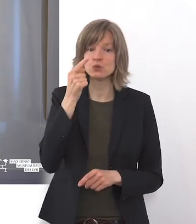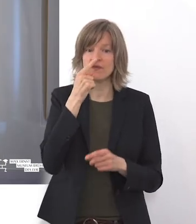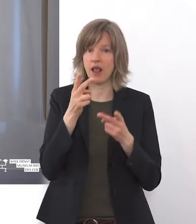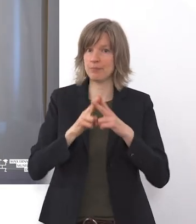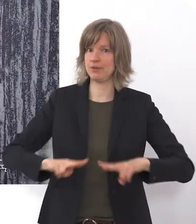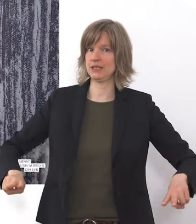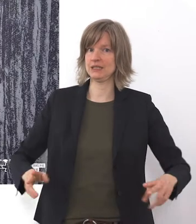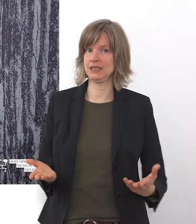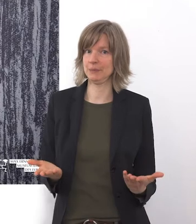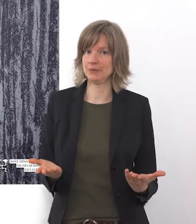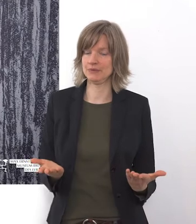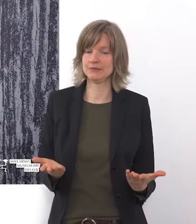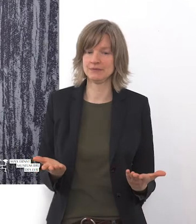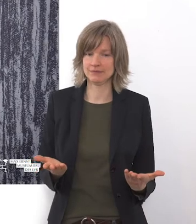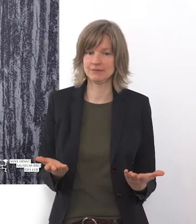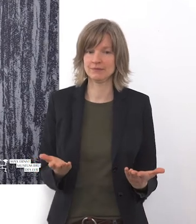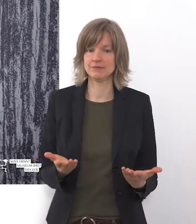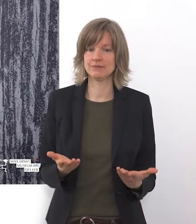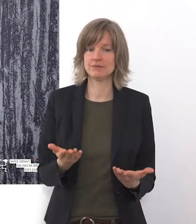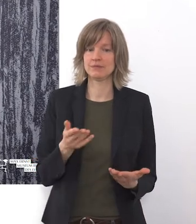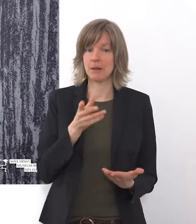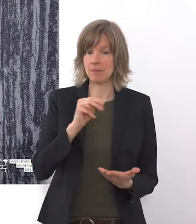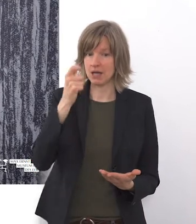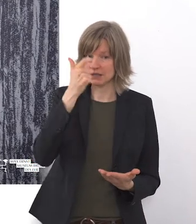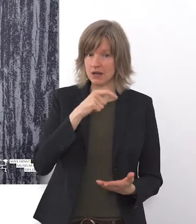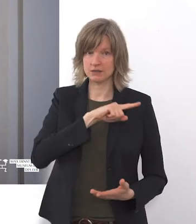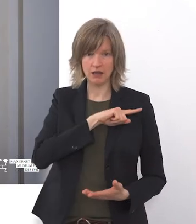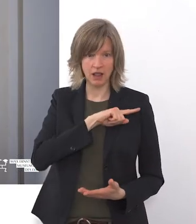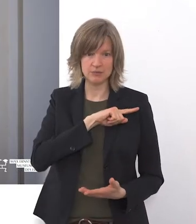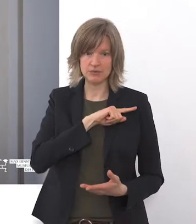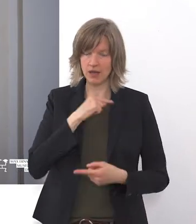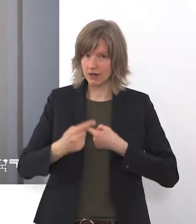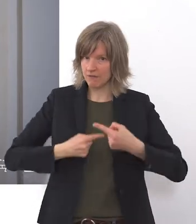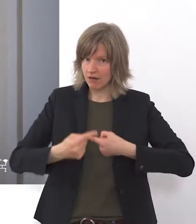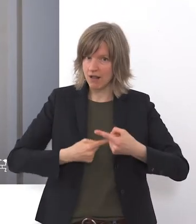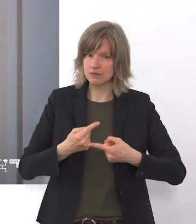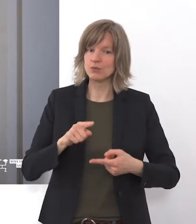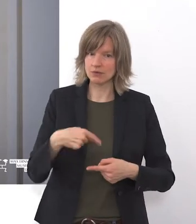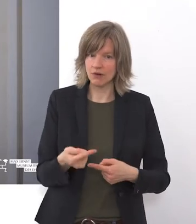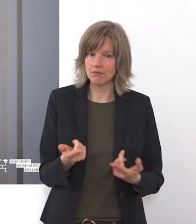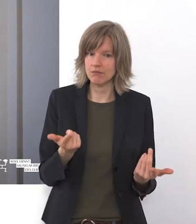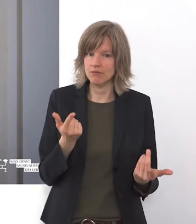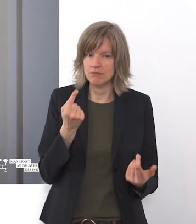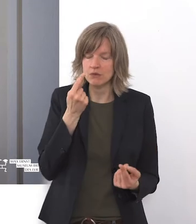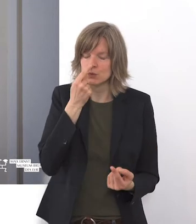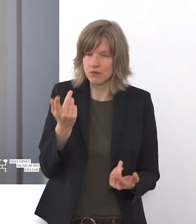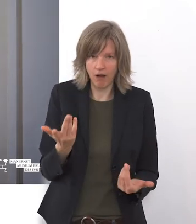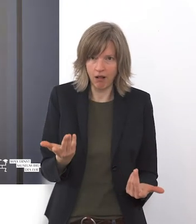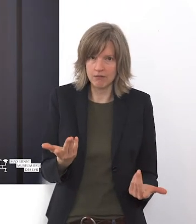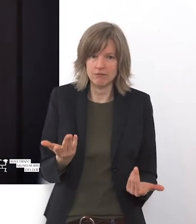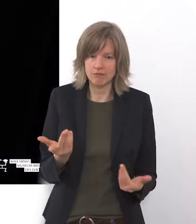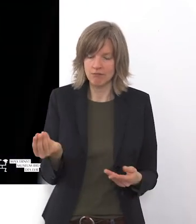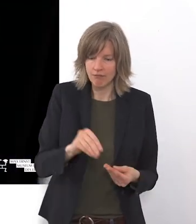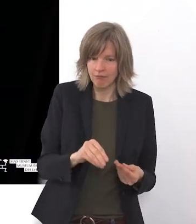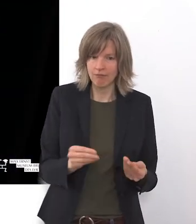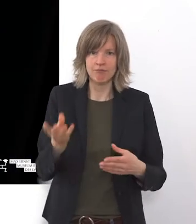Technik dazu, die Max Ernst ganz für sich selbst entwickelt hat, um den Zufall mit in den Werkprozess zu